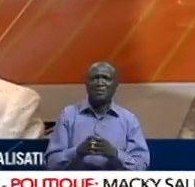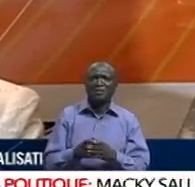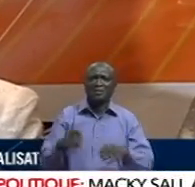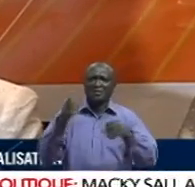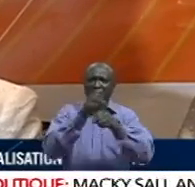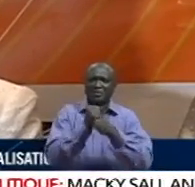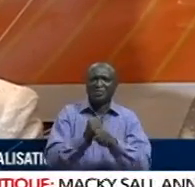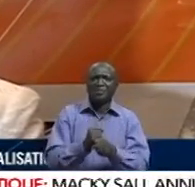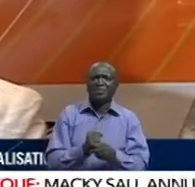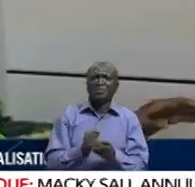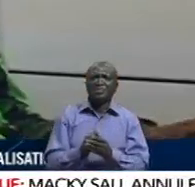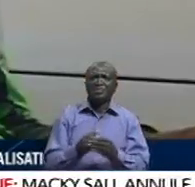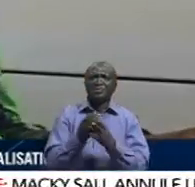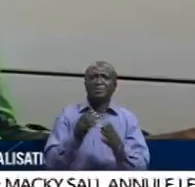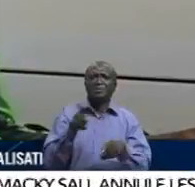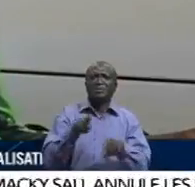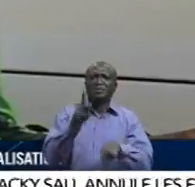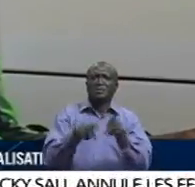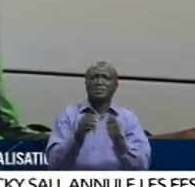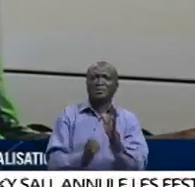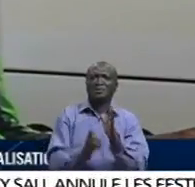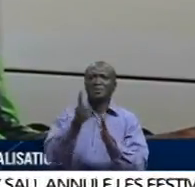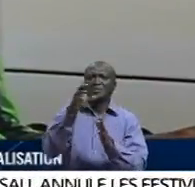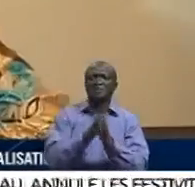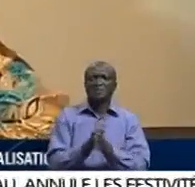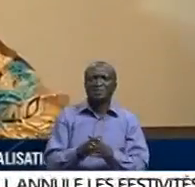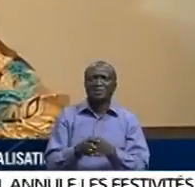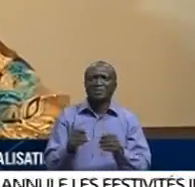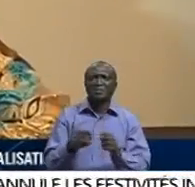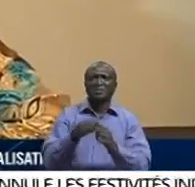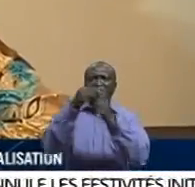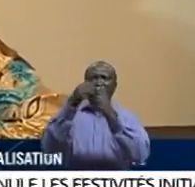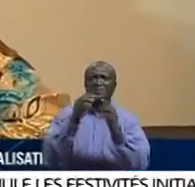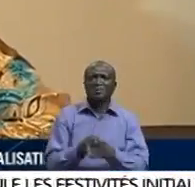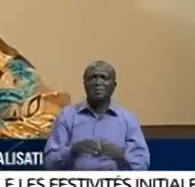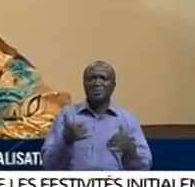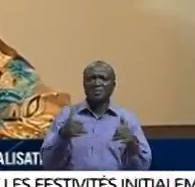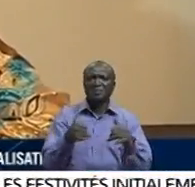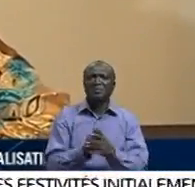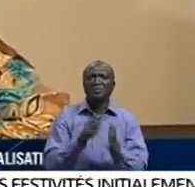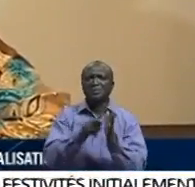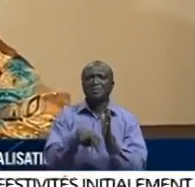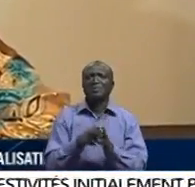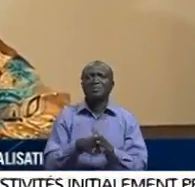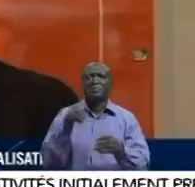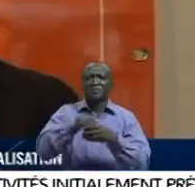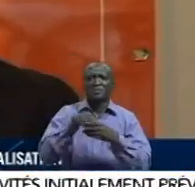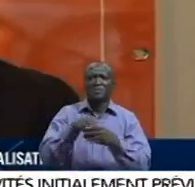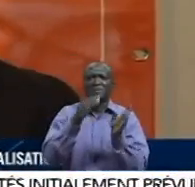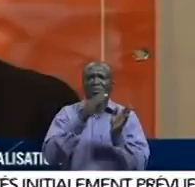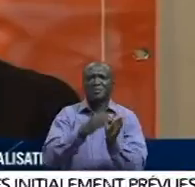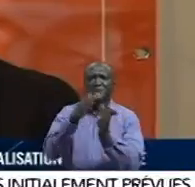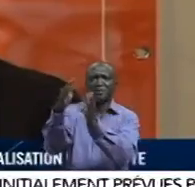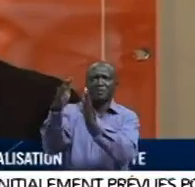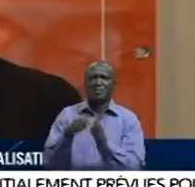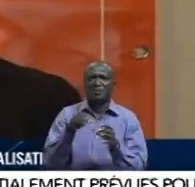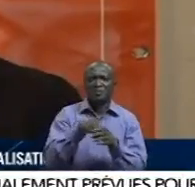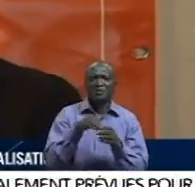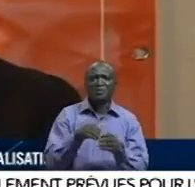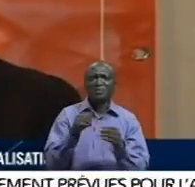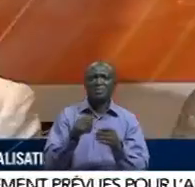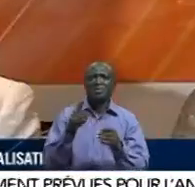les dividend démographiqu ils ont un rôle essentiel a joué dans ce processus non seulement